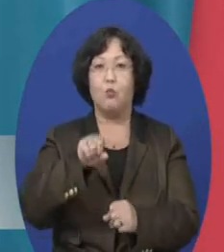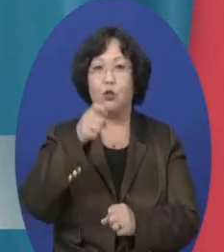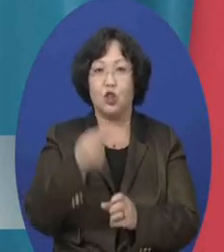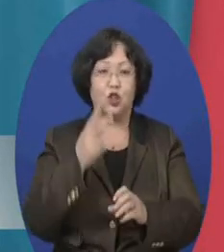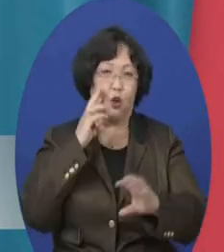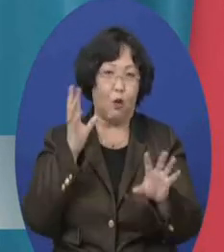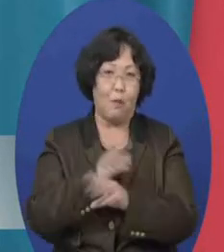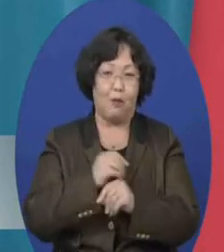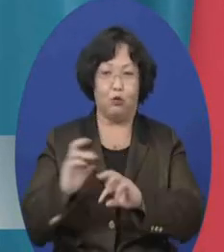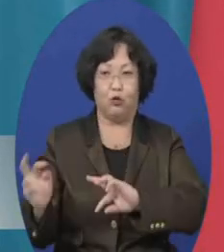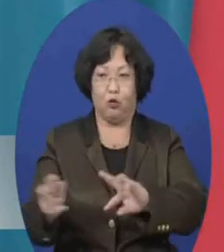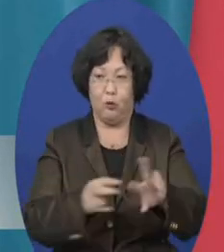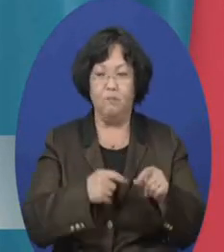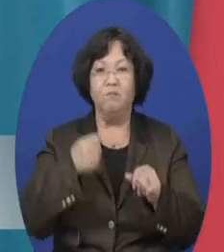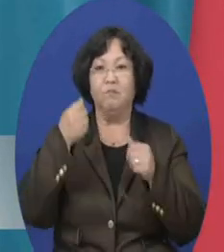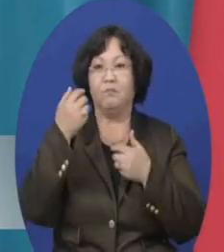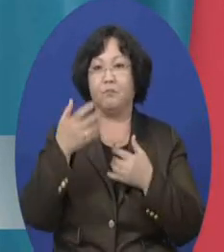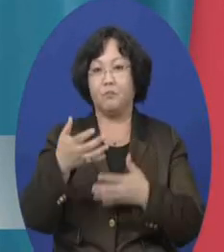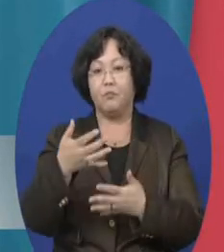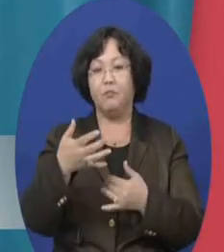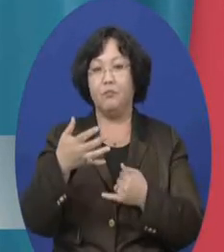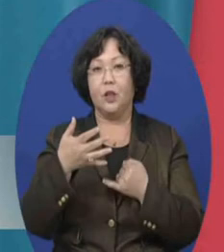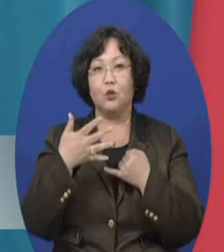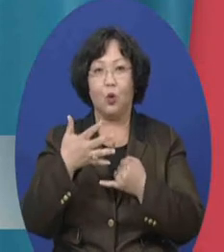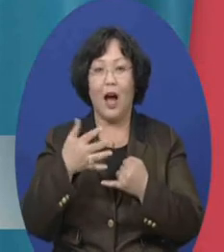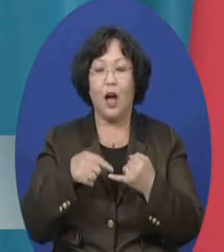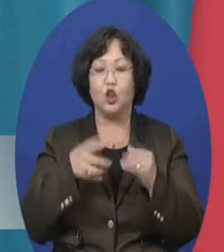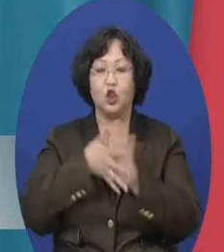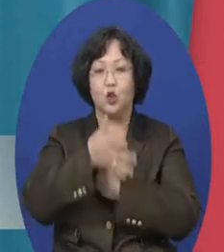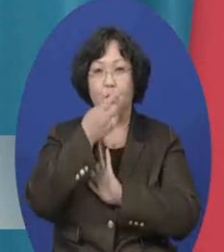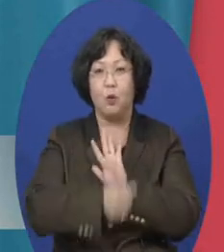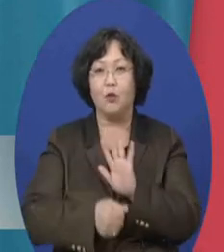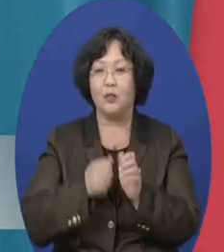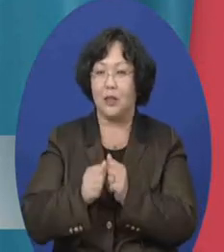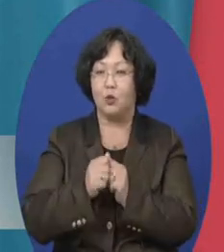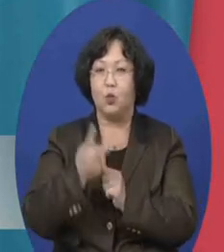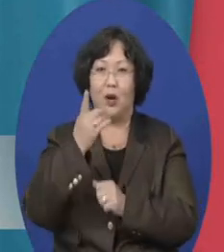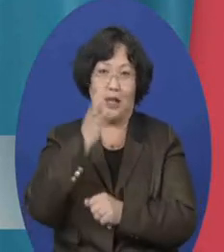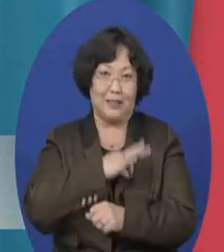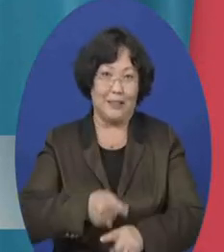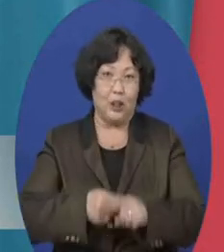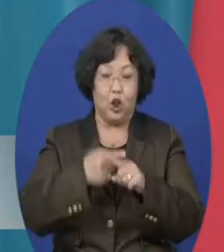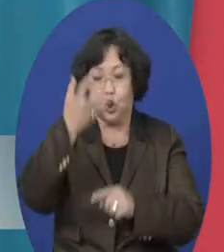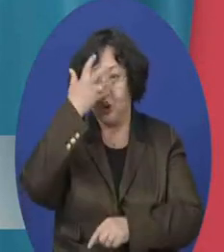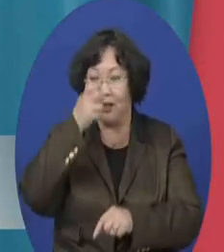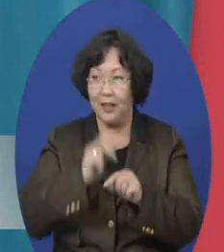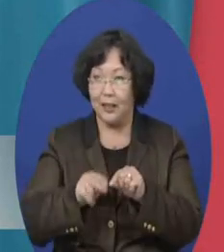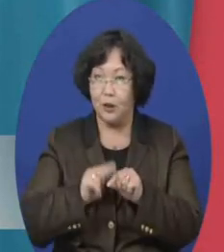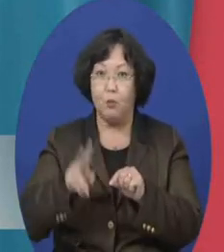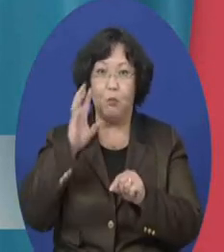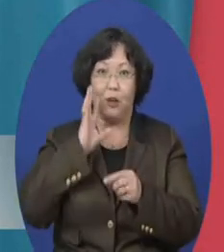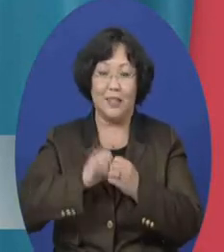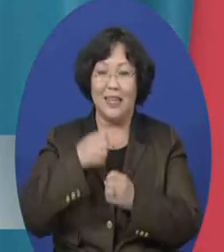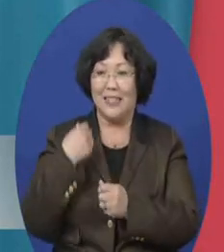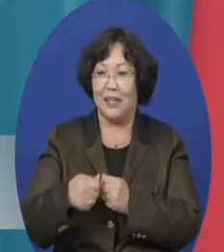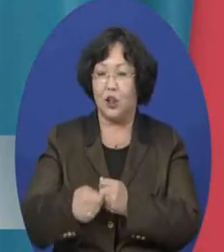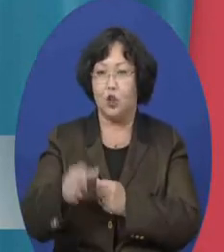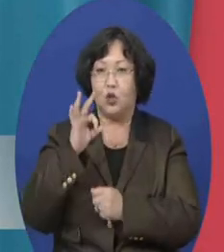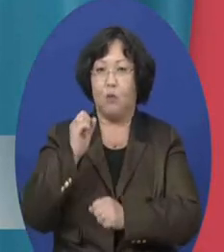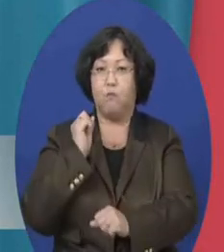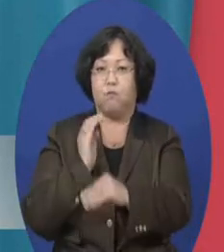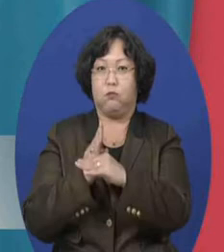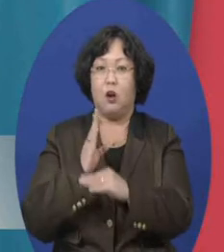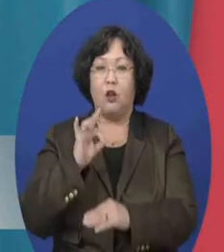6. Төсвийн зарцуулалтын үр ашигийг сайжруулна. Дэлгэрүүлж хэлбэл төр эмнэлтийн бодлогоо хэрэгжүүлж үржлүүлэн зардлыг оновчтой